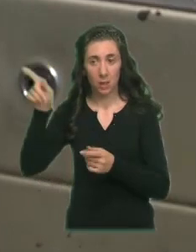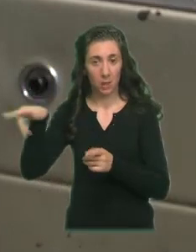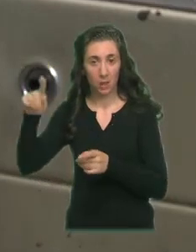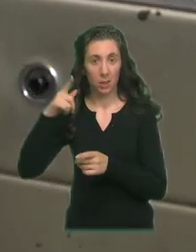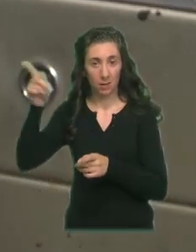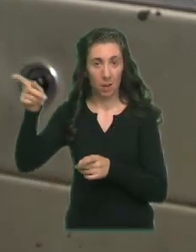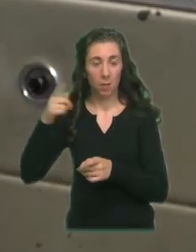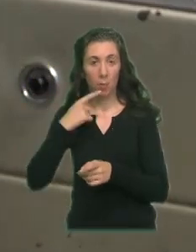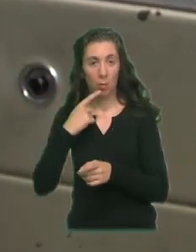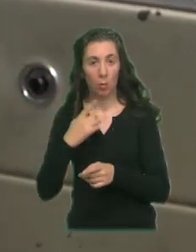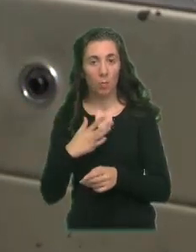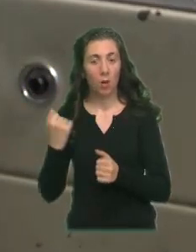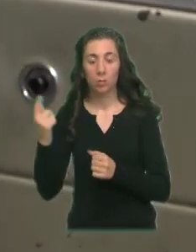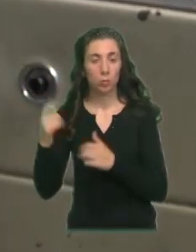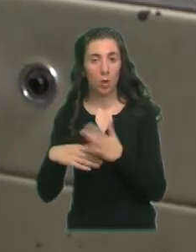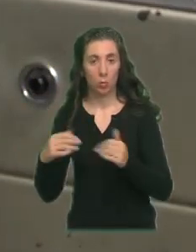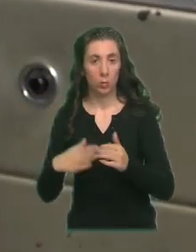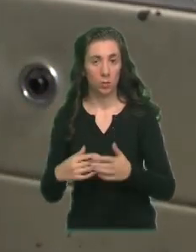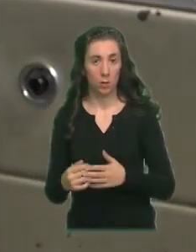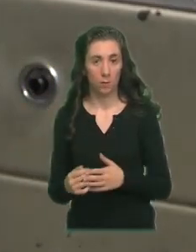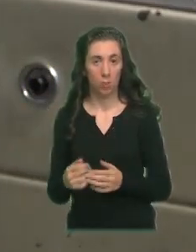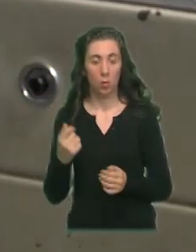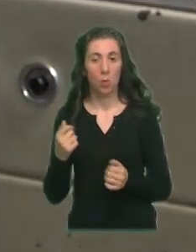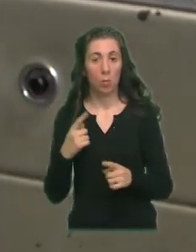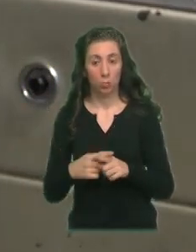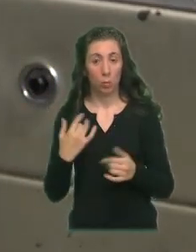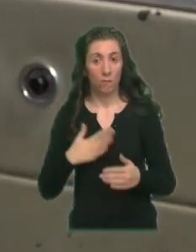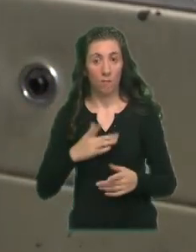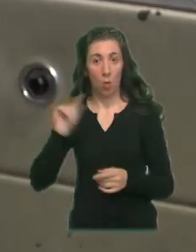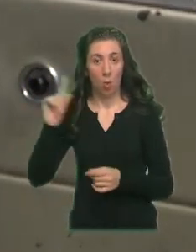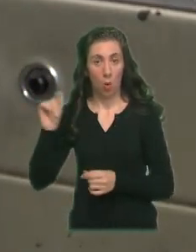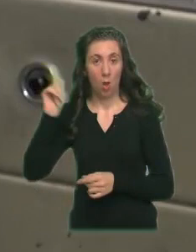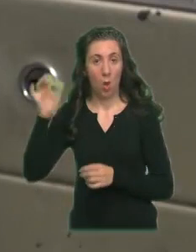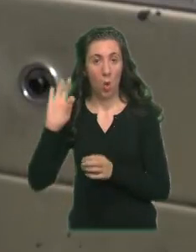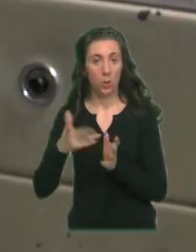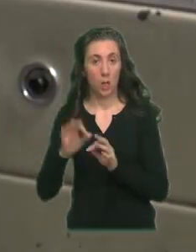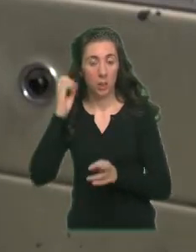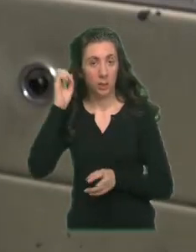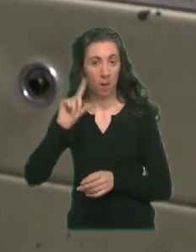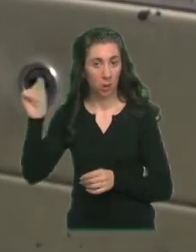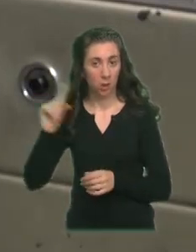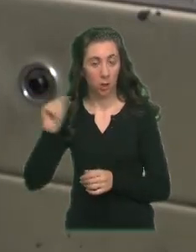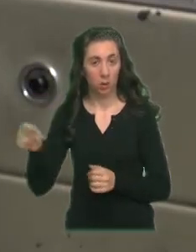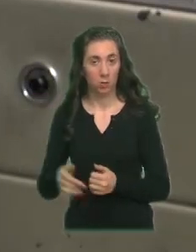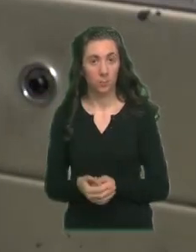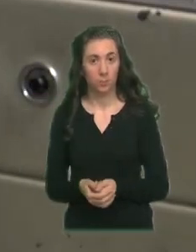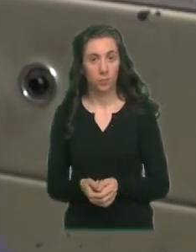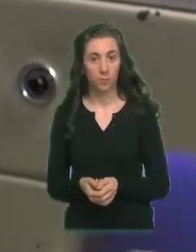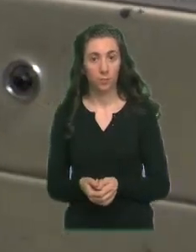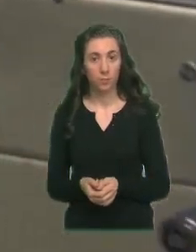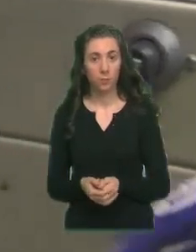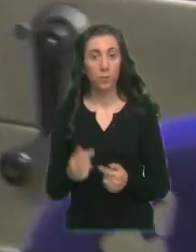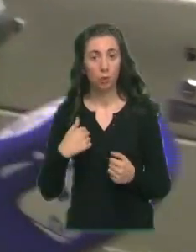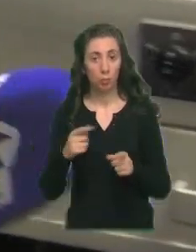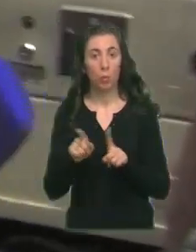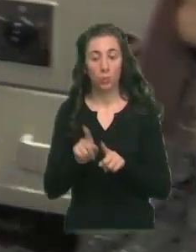tamo jako zadovoljni i rado idu u Ozanu svaki dan, ne? I tako.